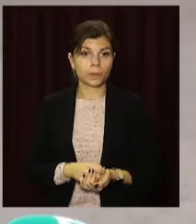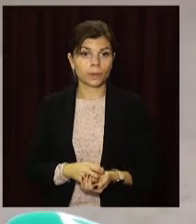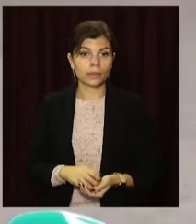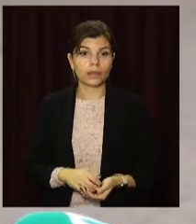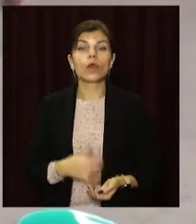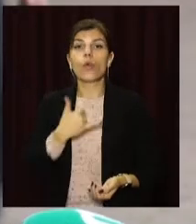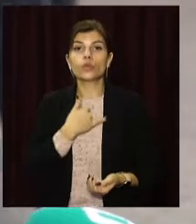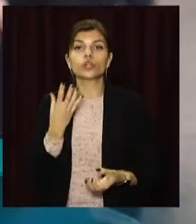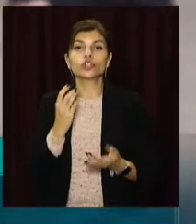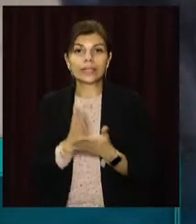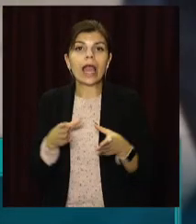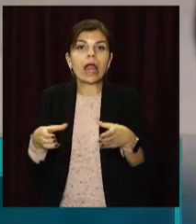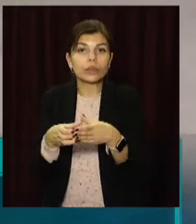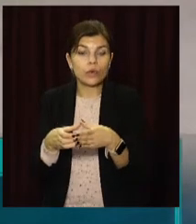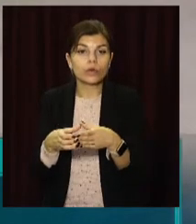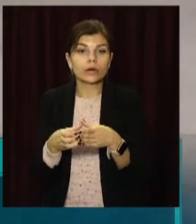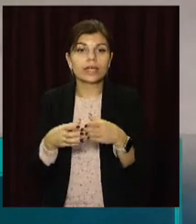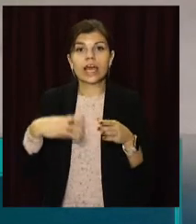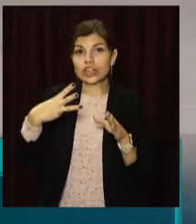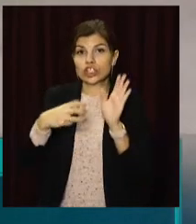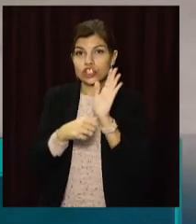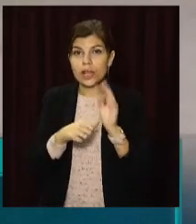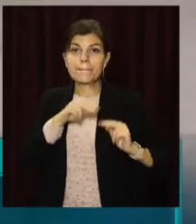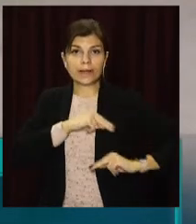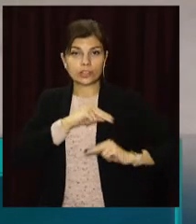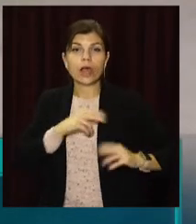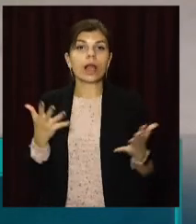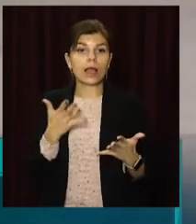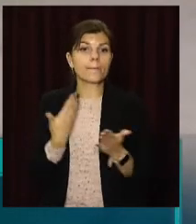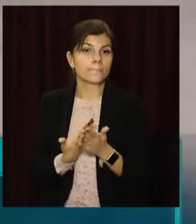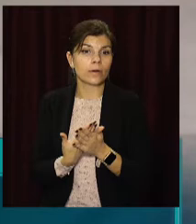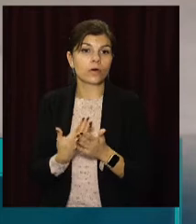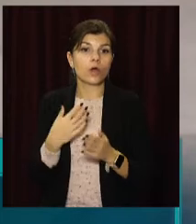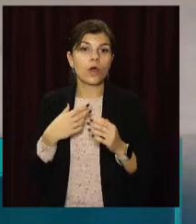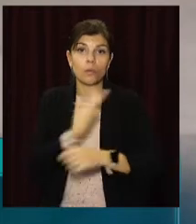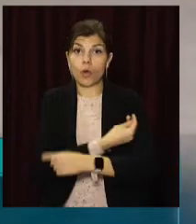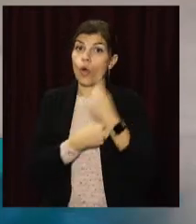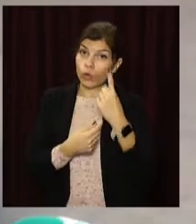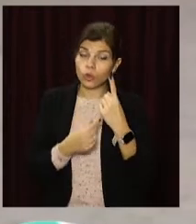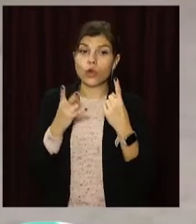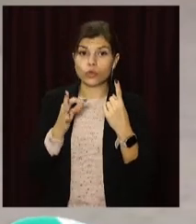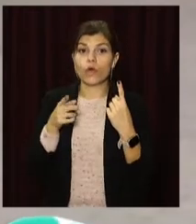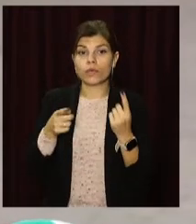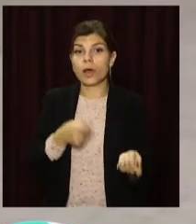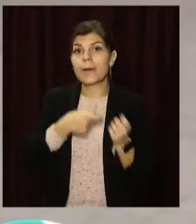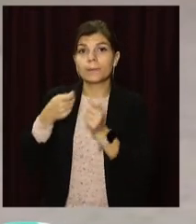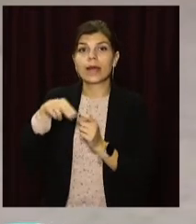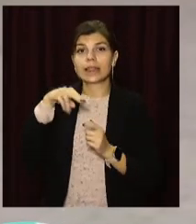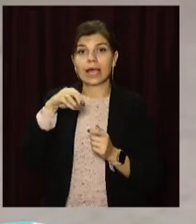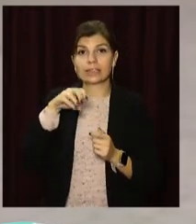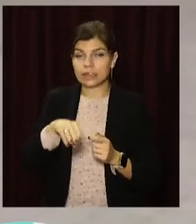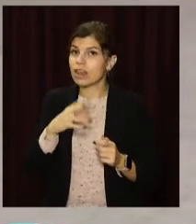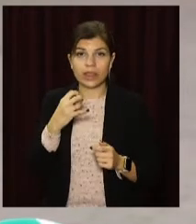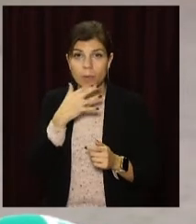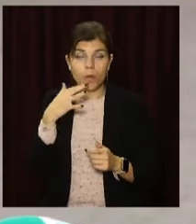У нас є ще категорія 36 працівників, які, наприклад, мають одну дозу, але вони приносять ПЛР-тест, їх